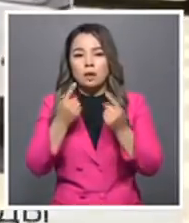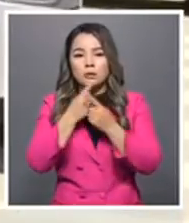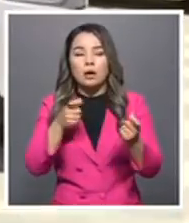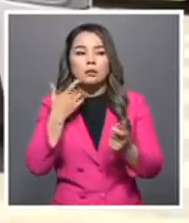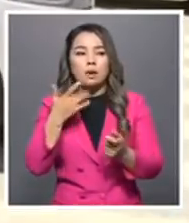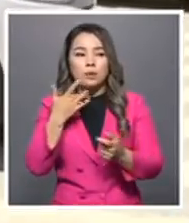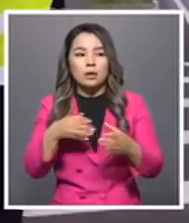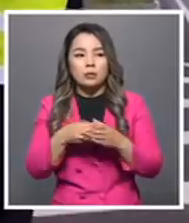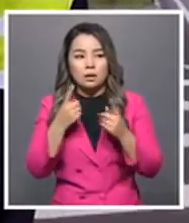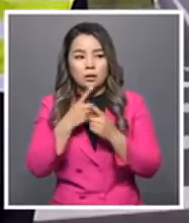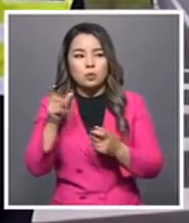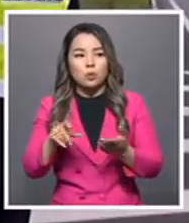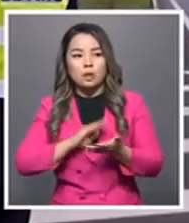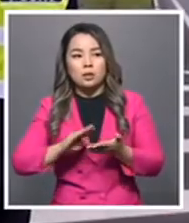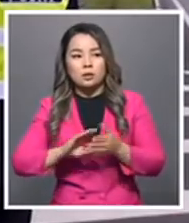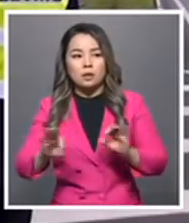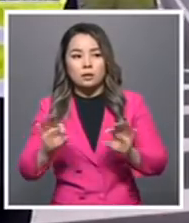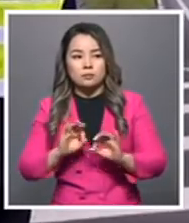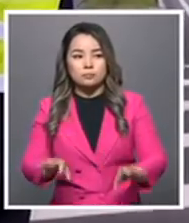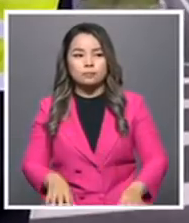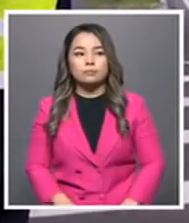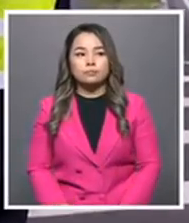америкалық агенттіктің журналисі.